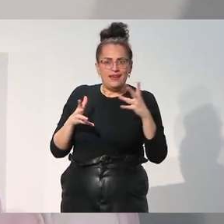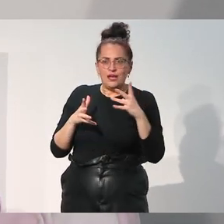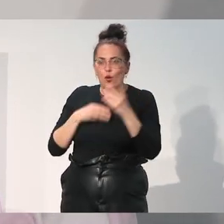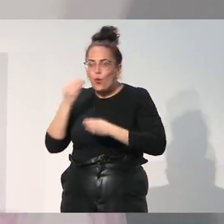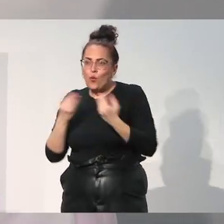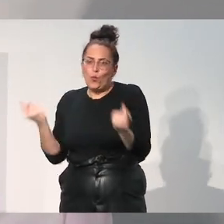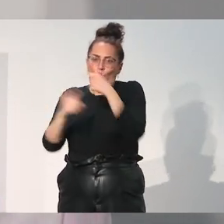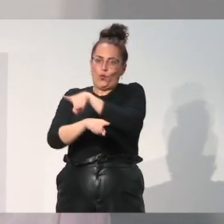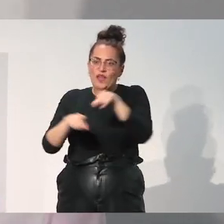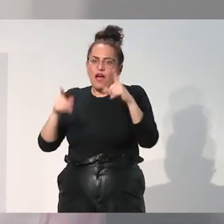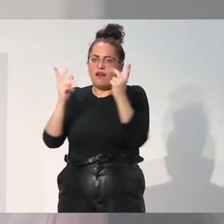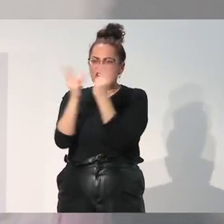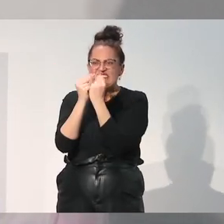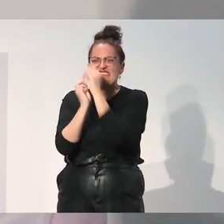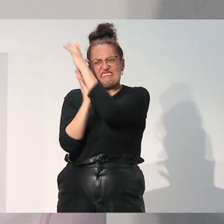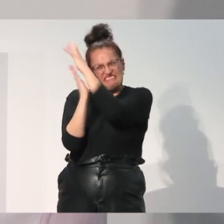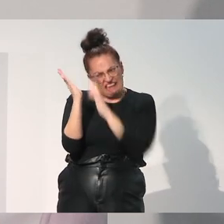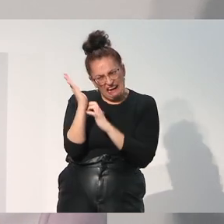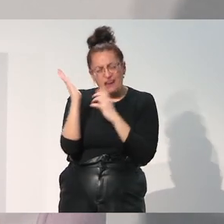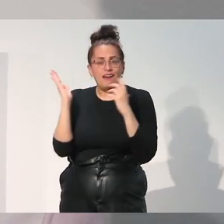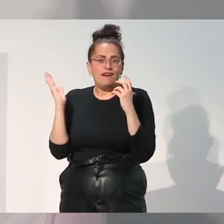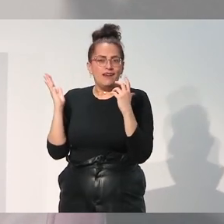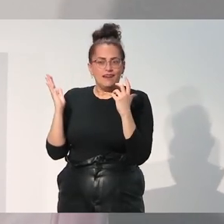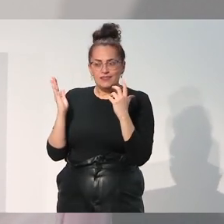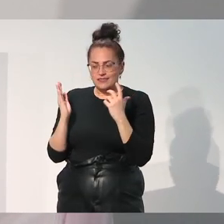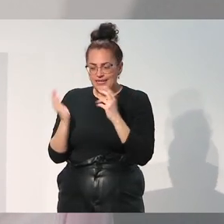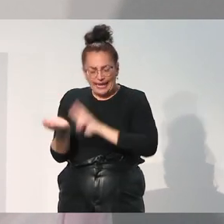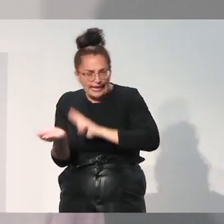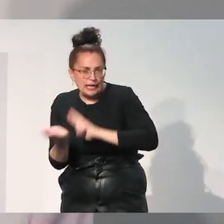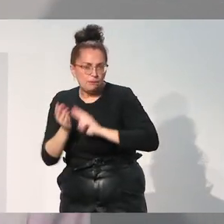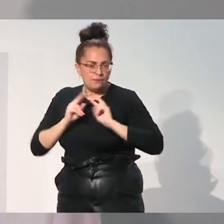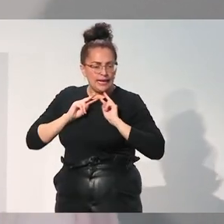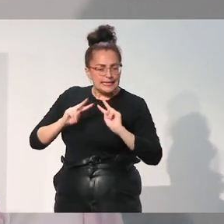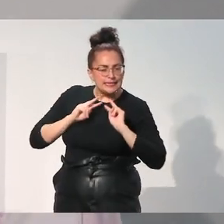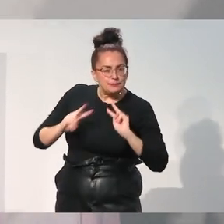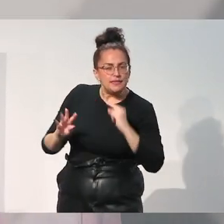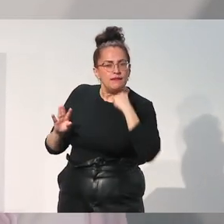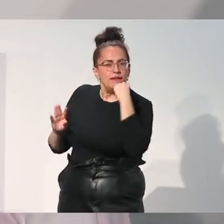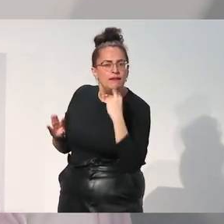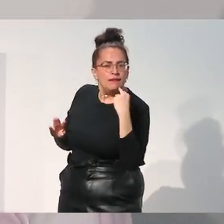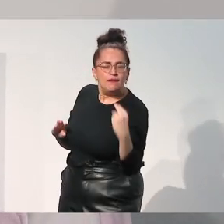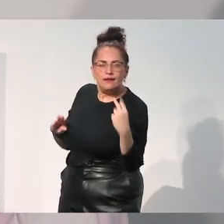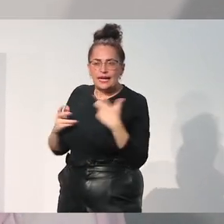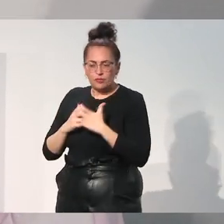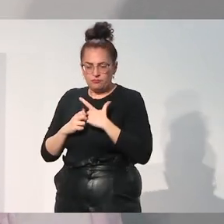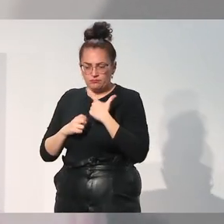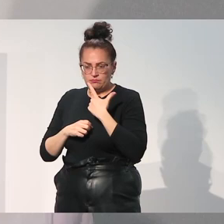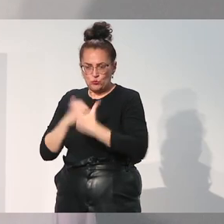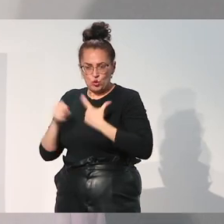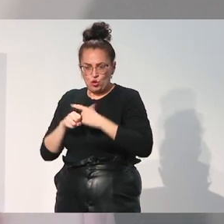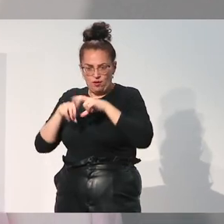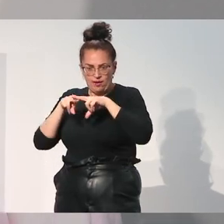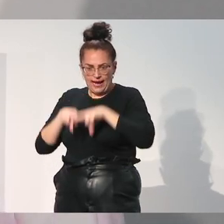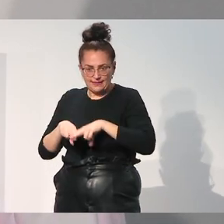le récit, justement sur ce souffle, sur cette idée du rythme la dernière partie, les deux dernières années, il y a eu une